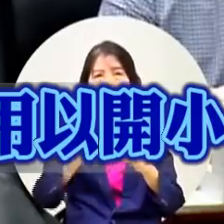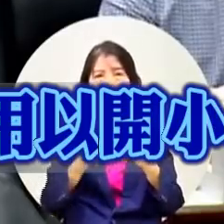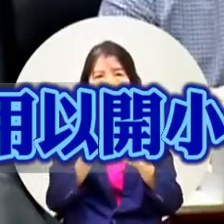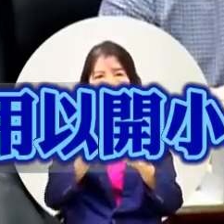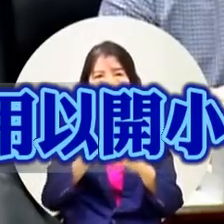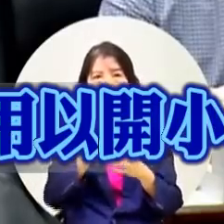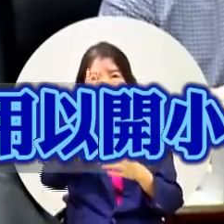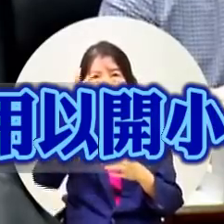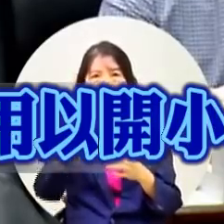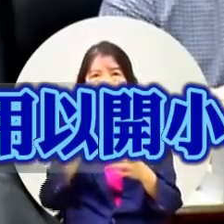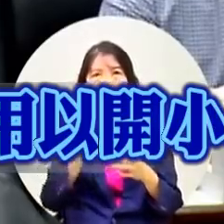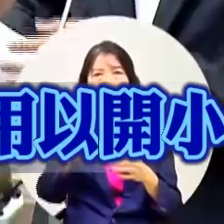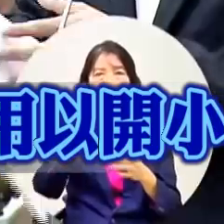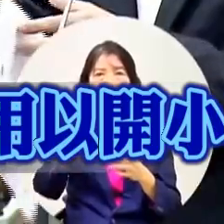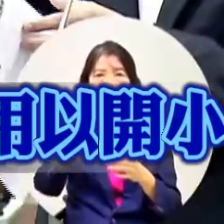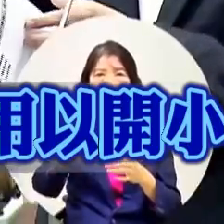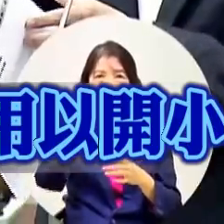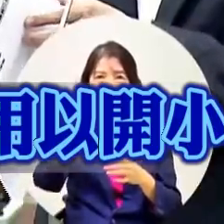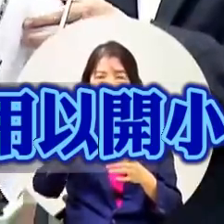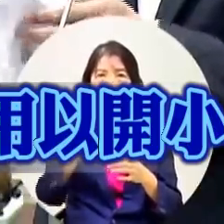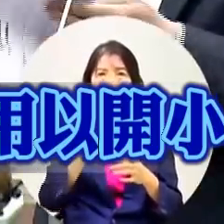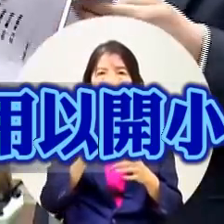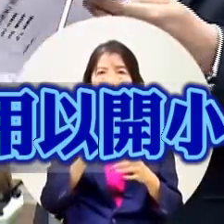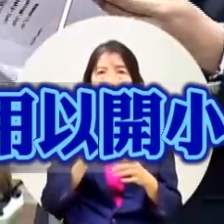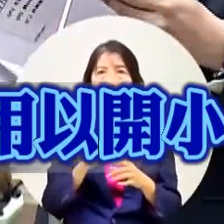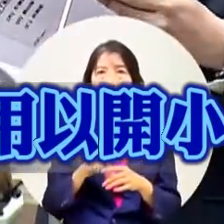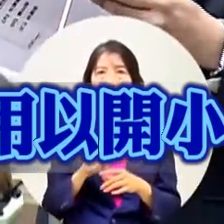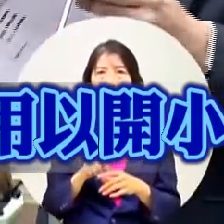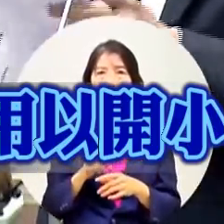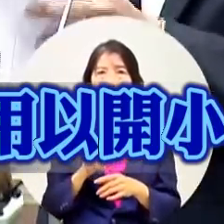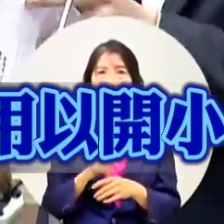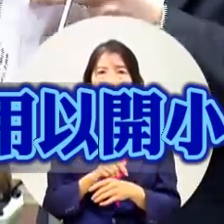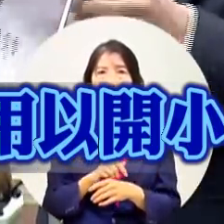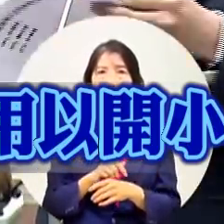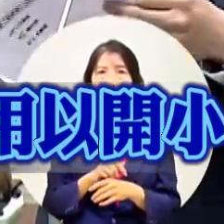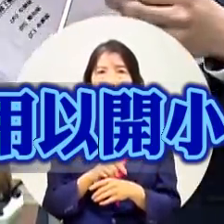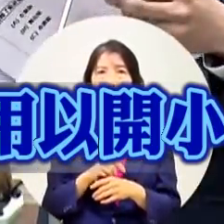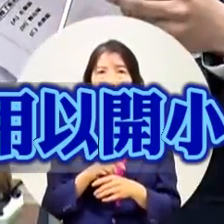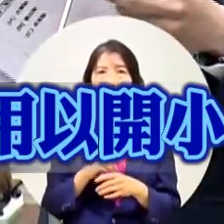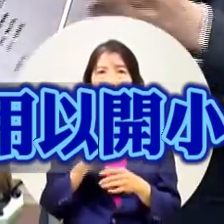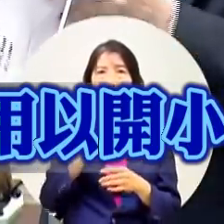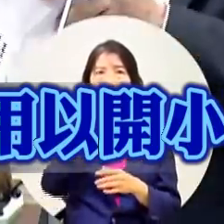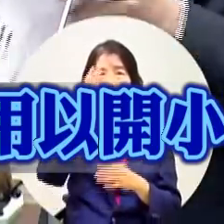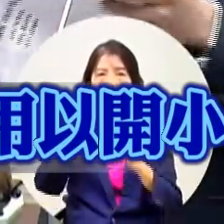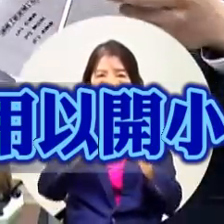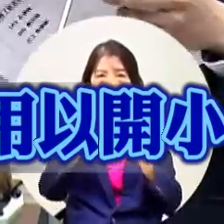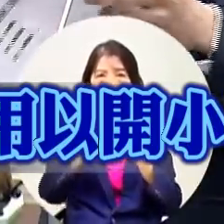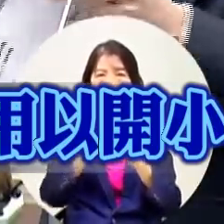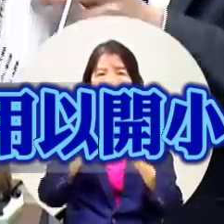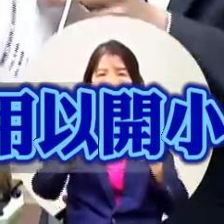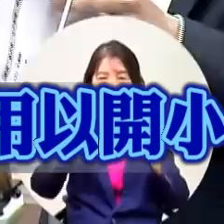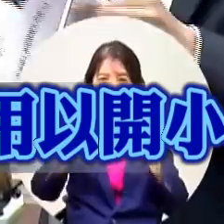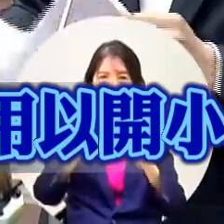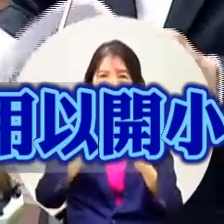属于一心三线哪一个部分？ 我们请观光局，我们请观光局潘局长答复林志宏议员。